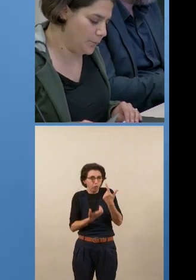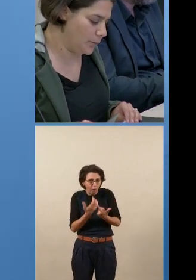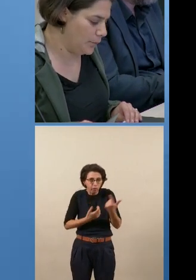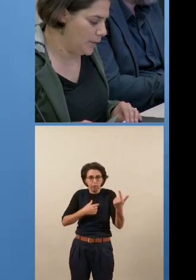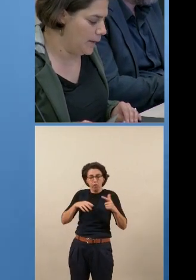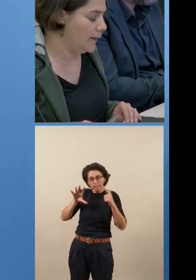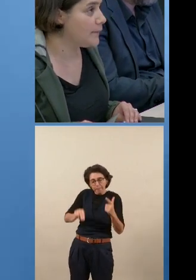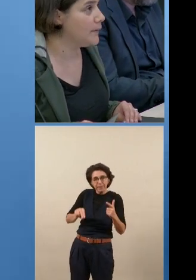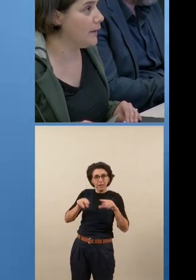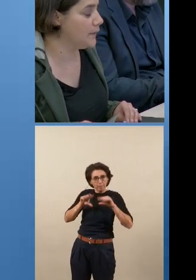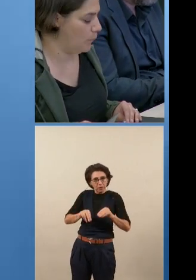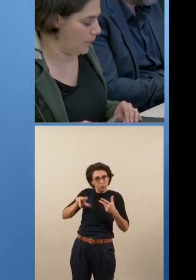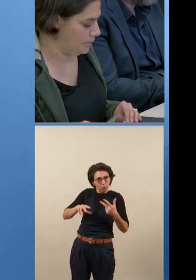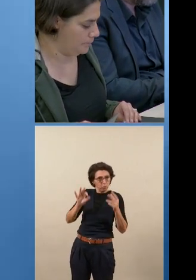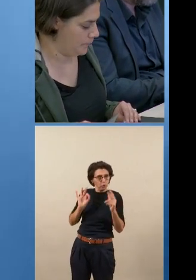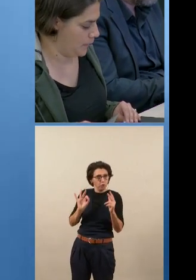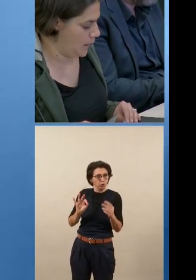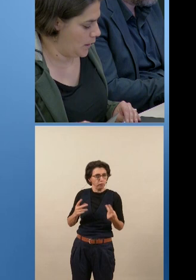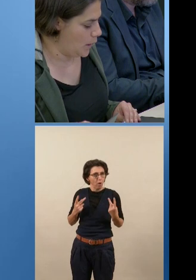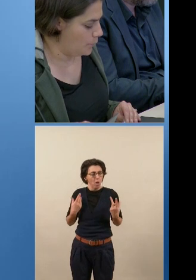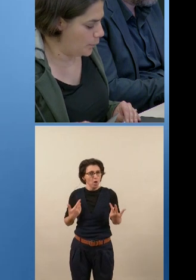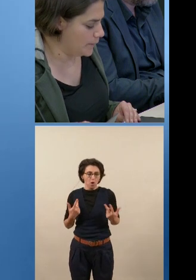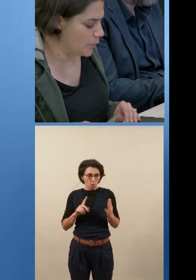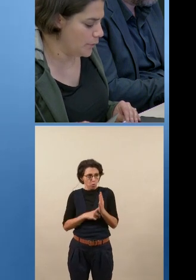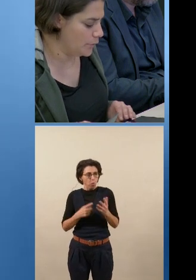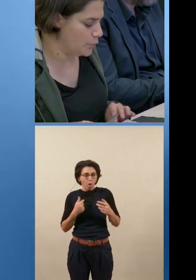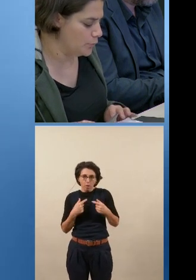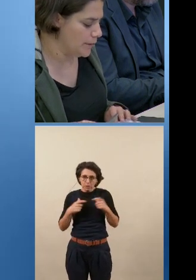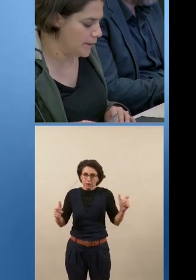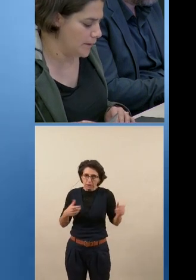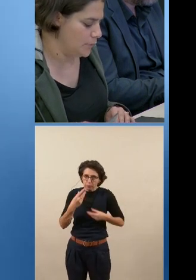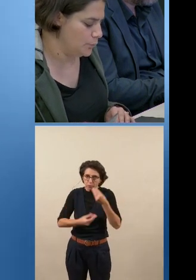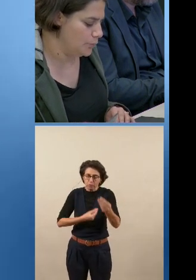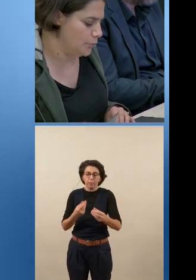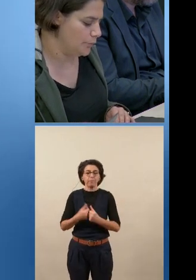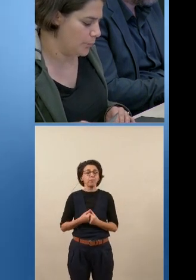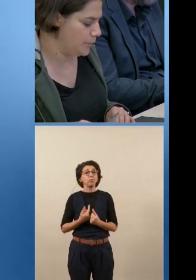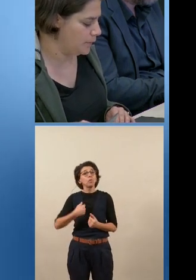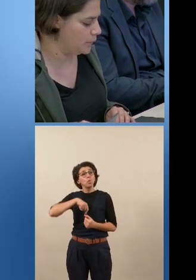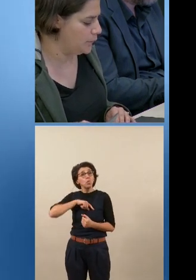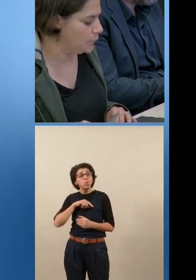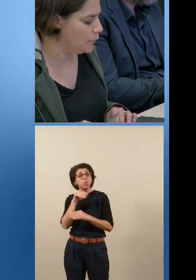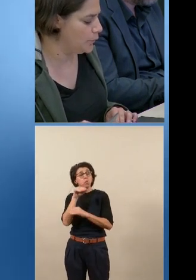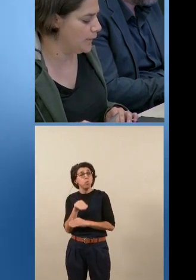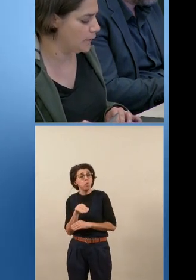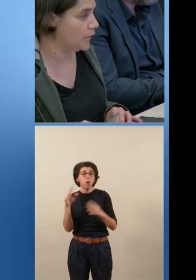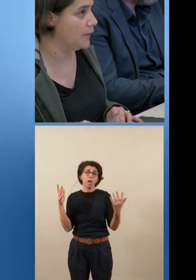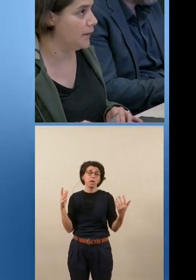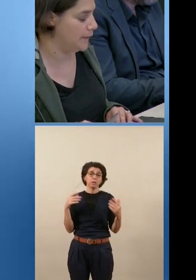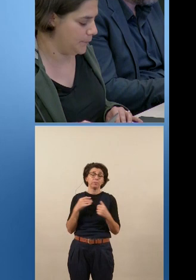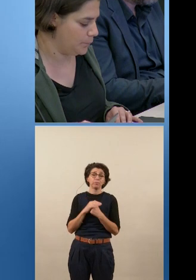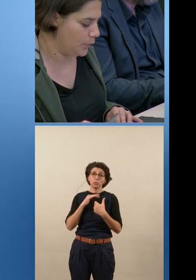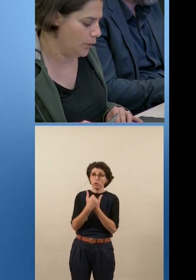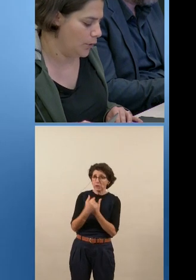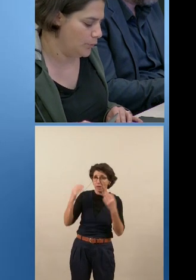dignement et accéder à ses droits pour mettre en œuvre ce bouclier nous pouvons nous appuyer sur les nombreux lieux d'accueil